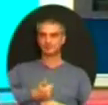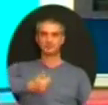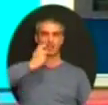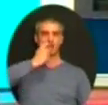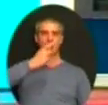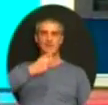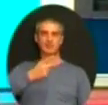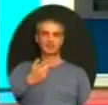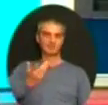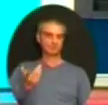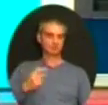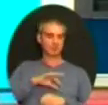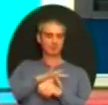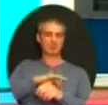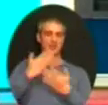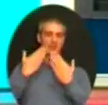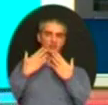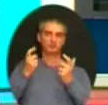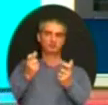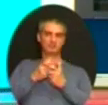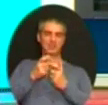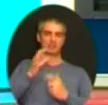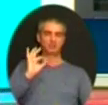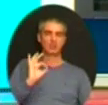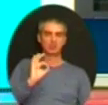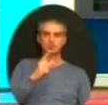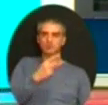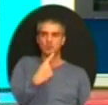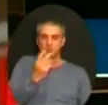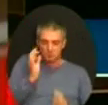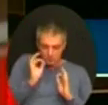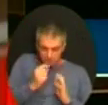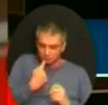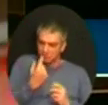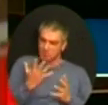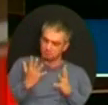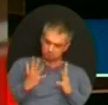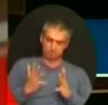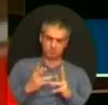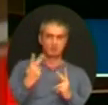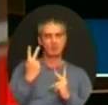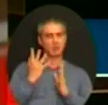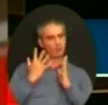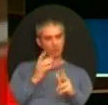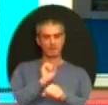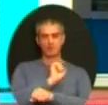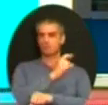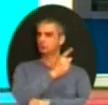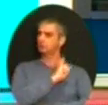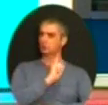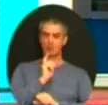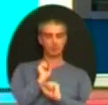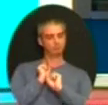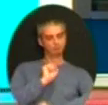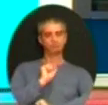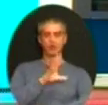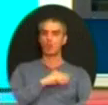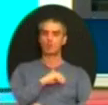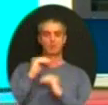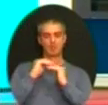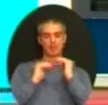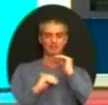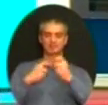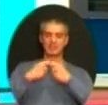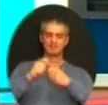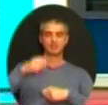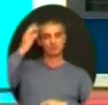אריה דרעי ניהל את ישיבת סיעת ש"ס, והוא אומר שם דברים מאוד תקיפים, בעיקר תוקף את האופוזיציה על כך שהיא לא מתייצבת ולא מוכנה להתקזז עם